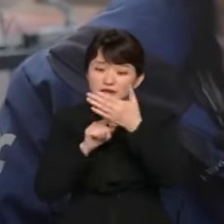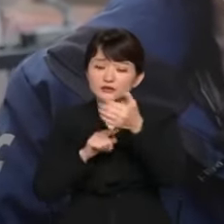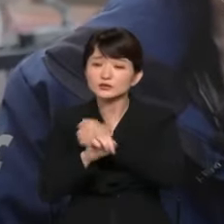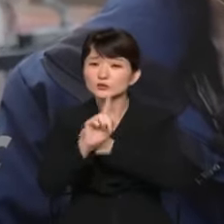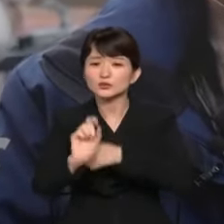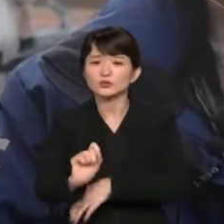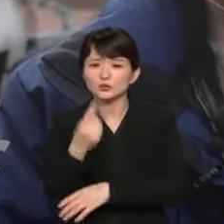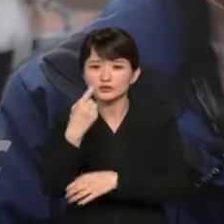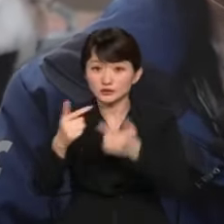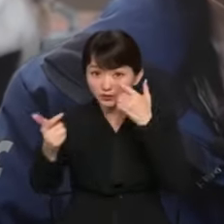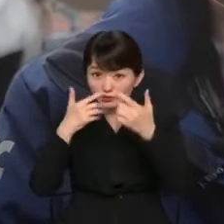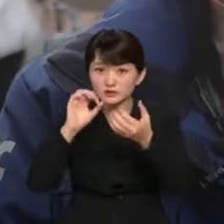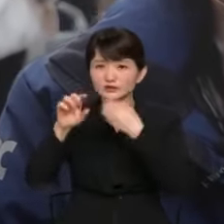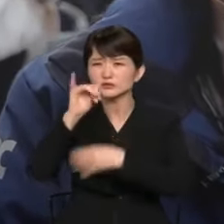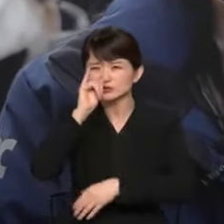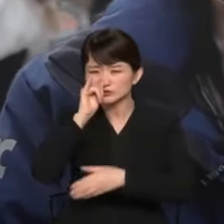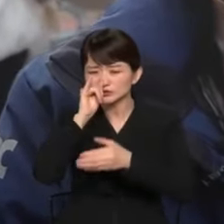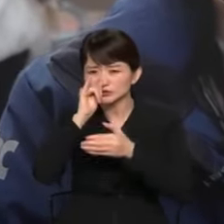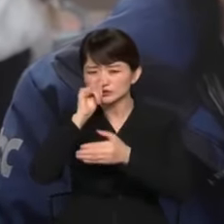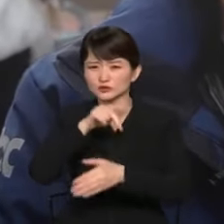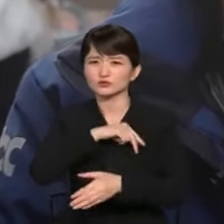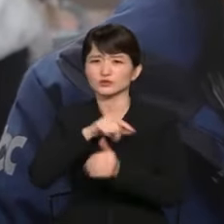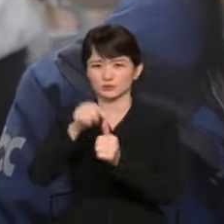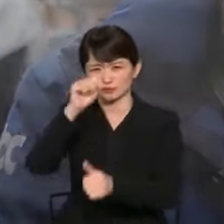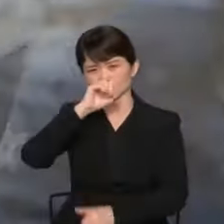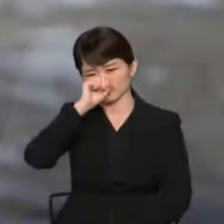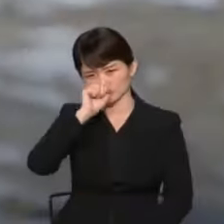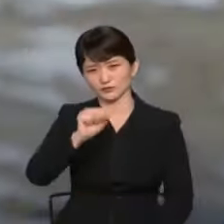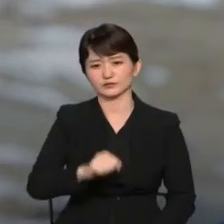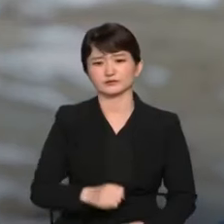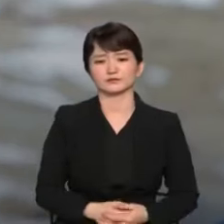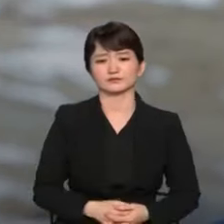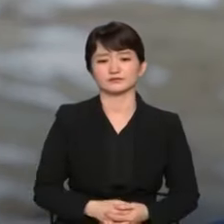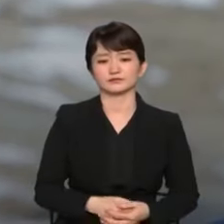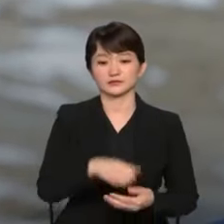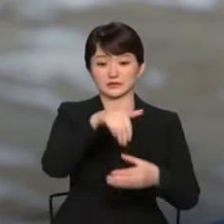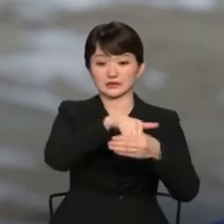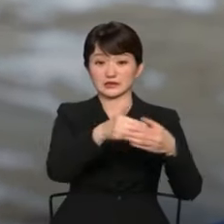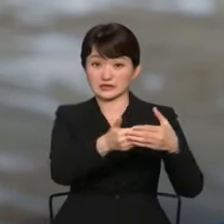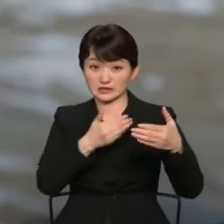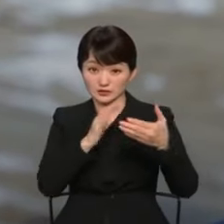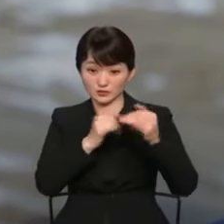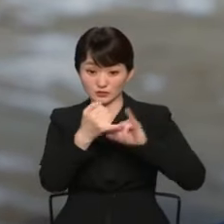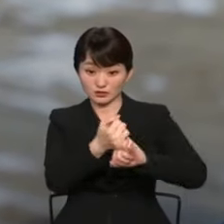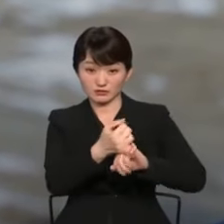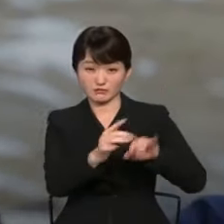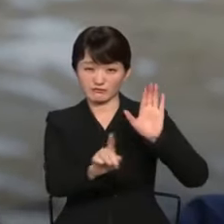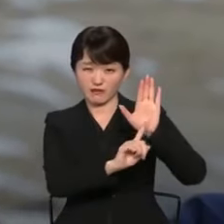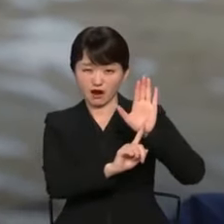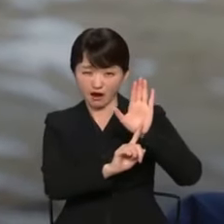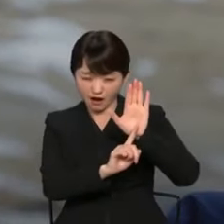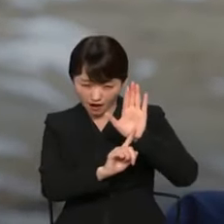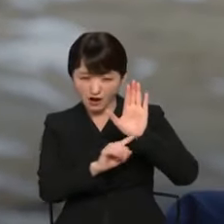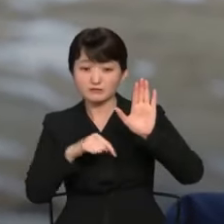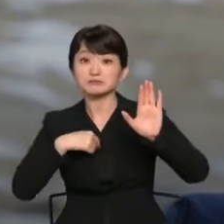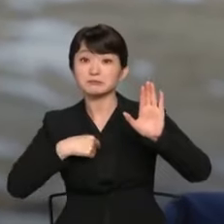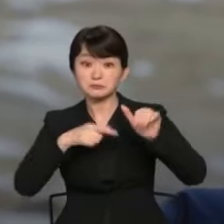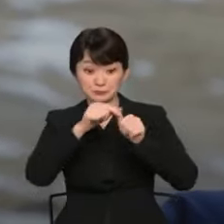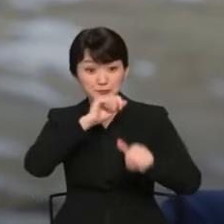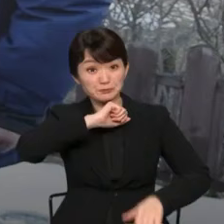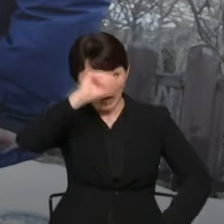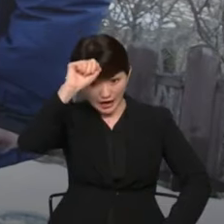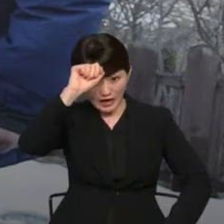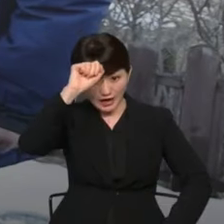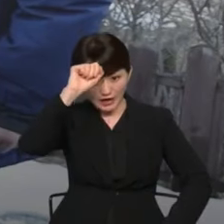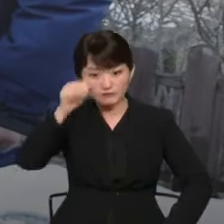대해서 제대로 얘기를 해줄 수 있는 사람들이 나왔으면 좋겠어요. 선거 전에 공약들을 막 내세우잖아요. 자기가 만약에 당선이 됐다.